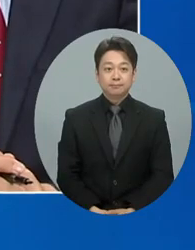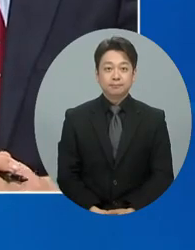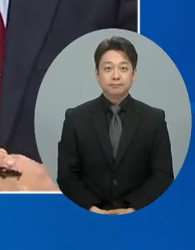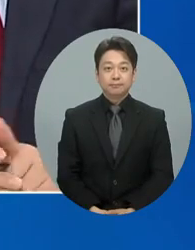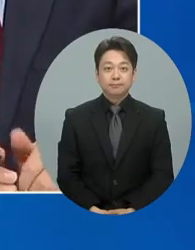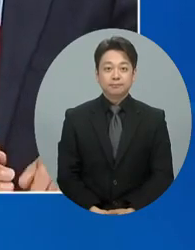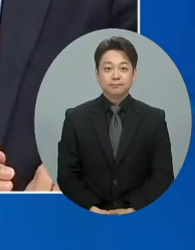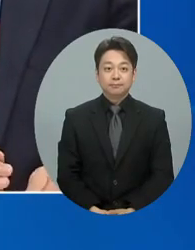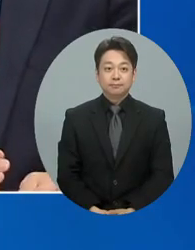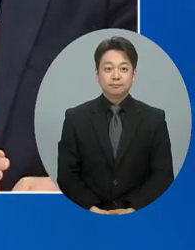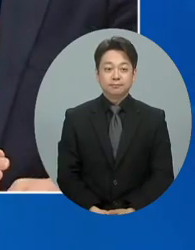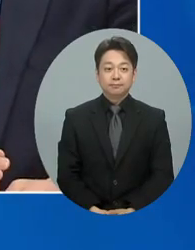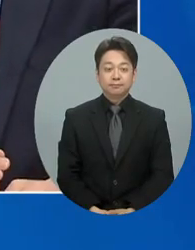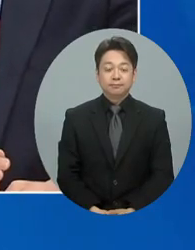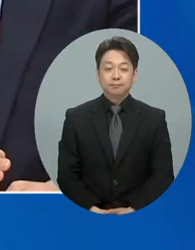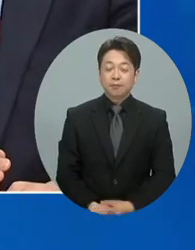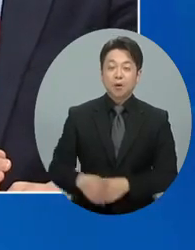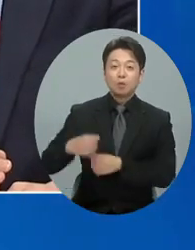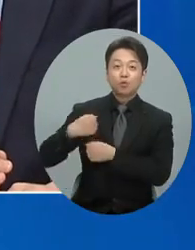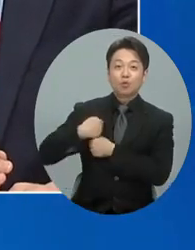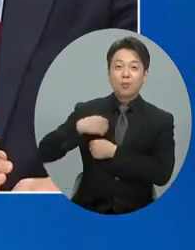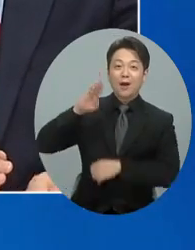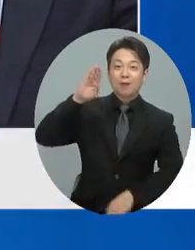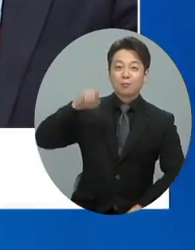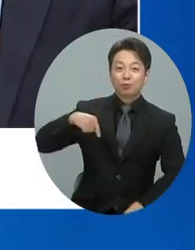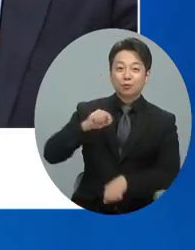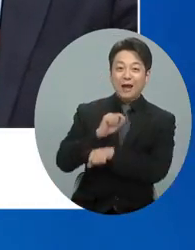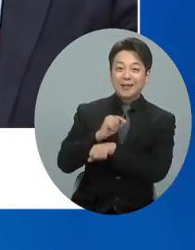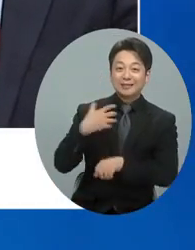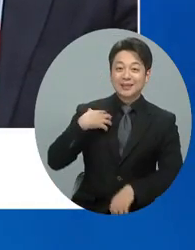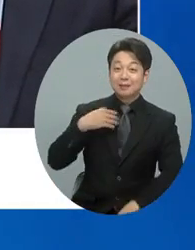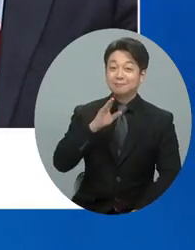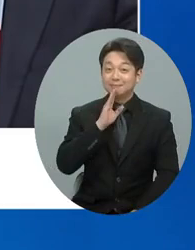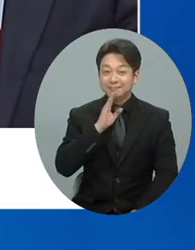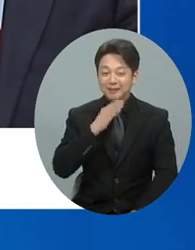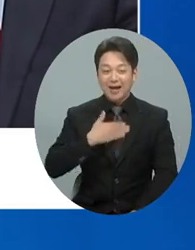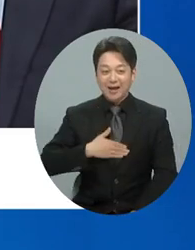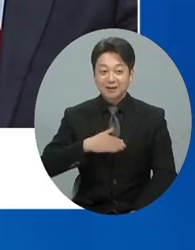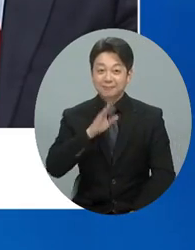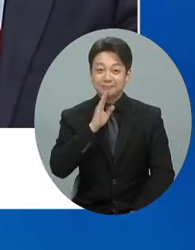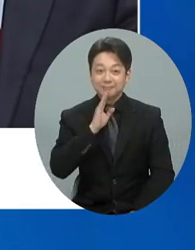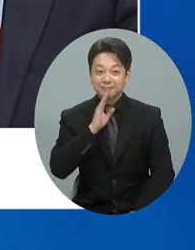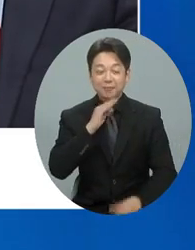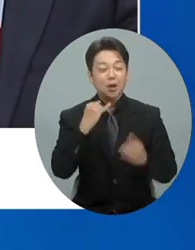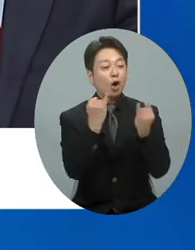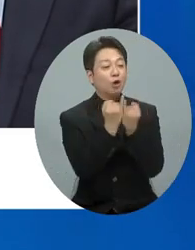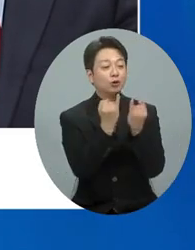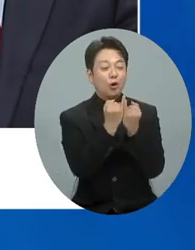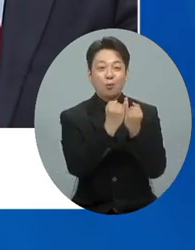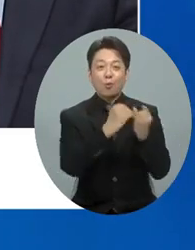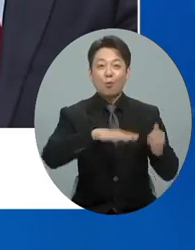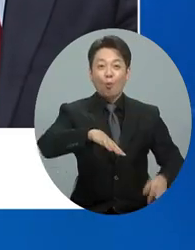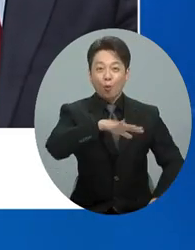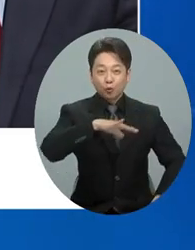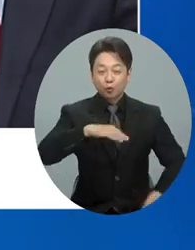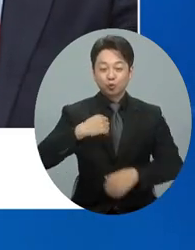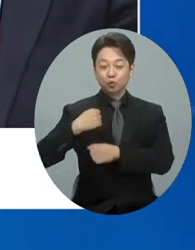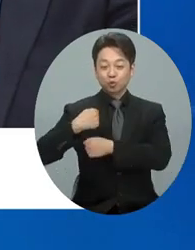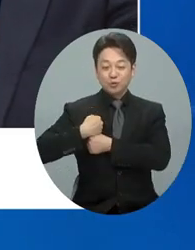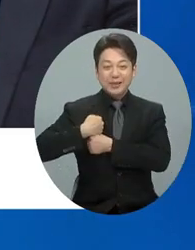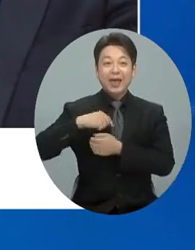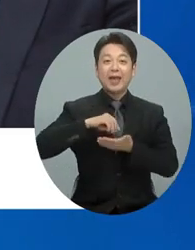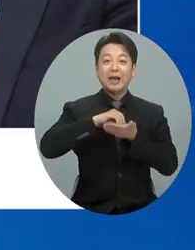성일정 의원님 또 국방위 간사니까 더 잘하실 것 같은데 이게 여성도 군대에 가자 이런 부분에 대해서 여러